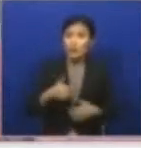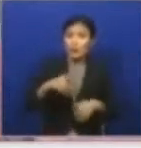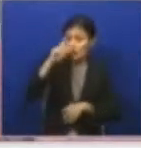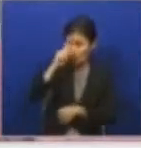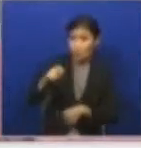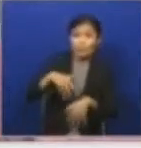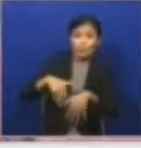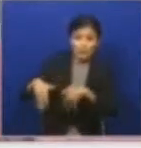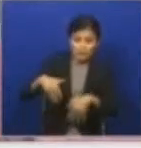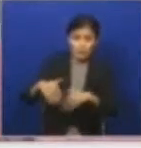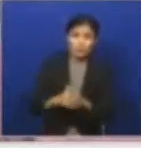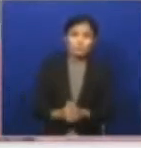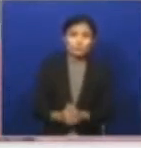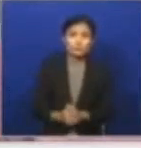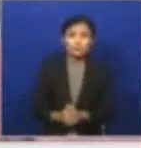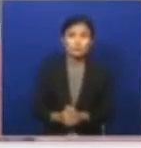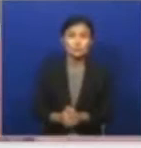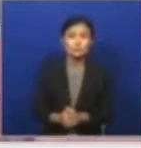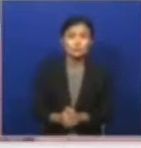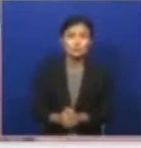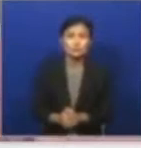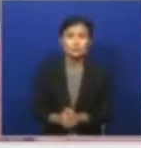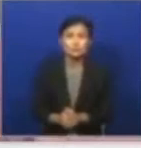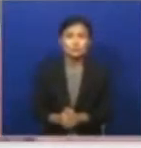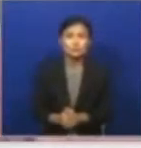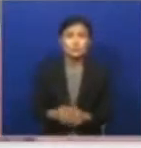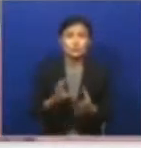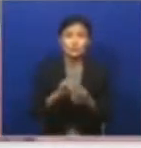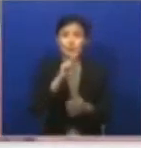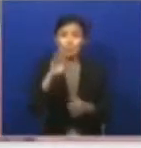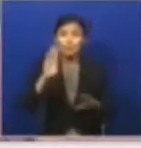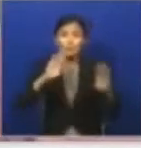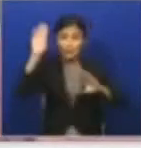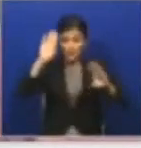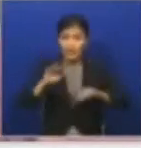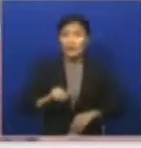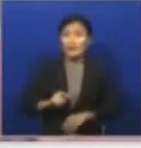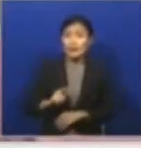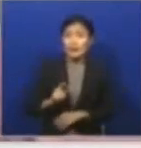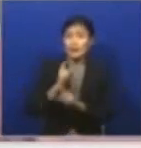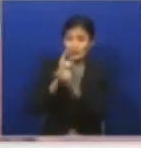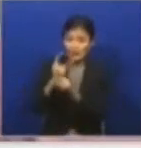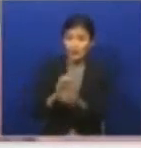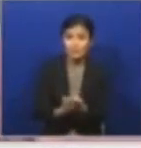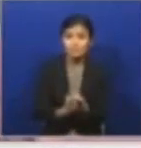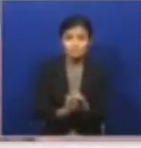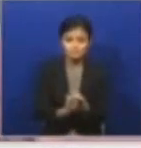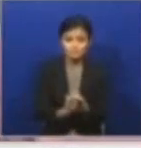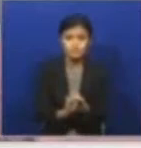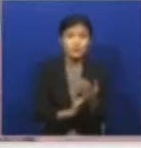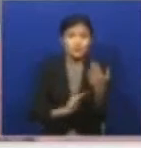ให้เคารพประชาชนในฐานะที่เป็นเจ้าของประเทศในระบอบประชาธิปไตยกรณีที่เกิดขึ้นทั่วทั้งแผ่น